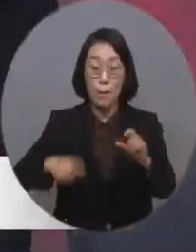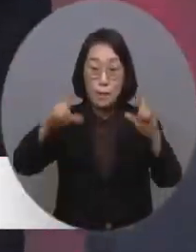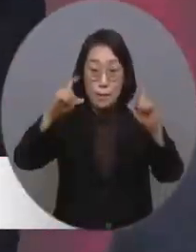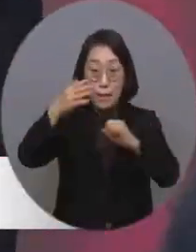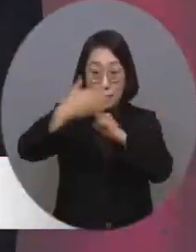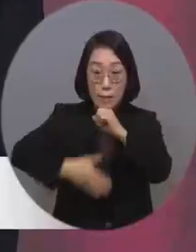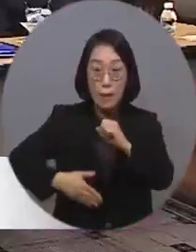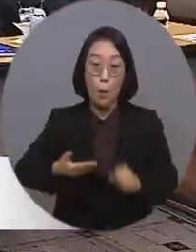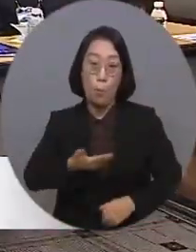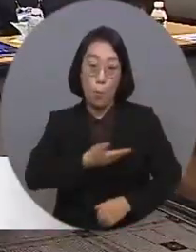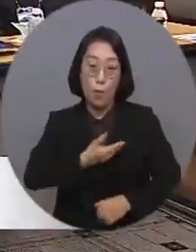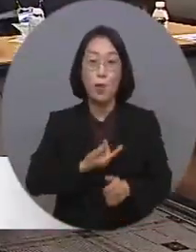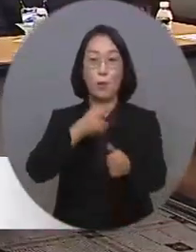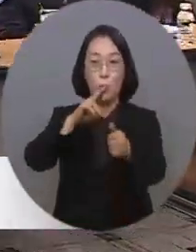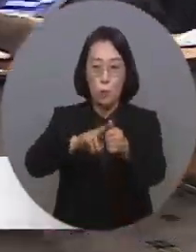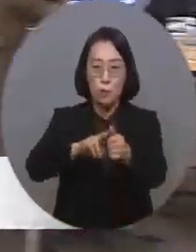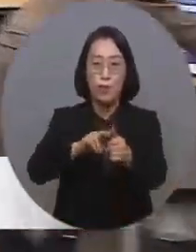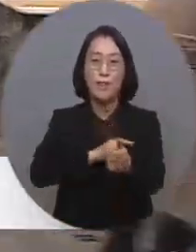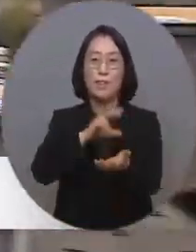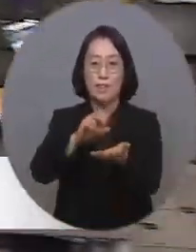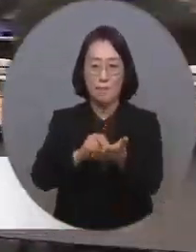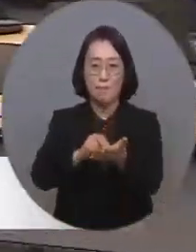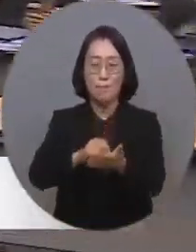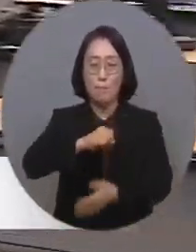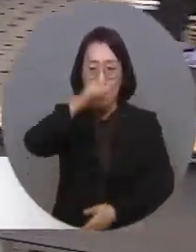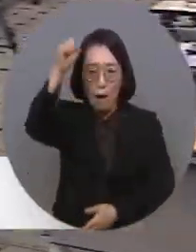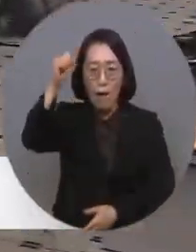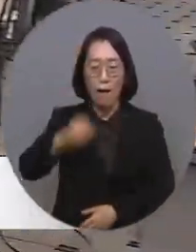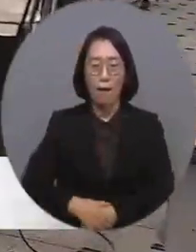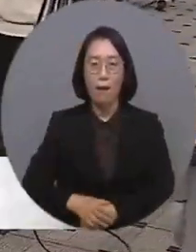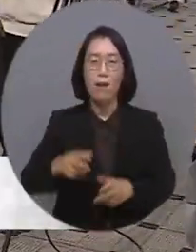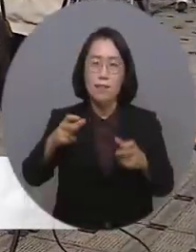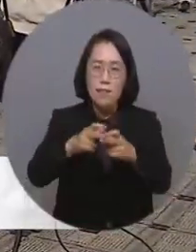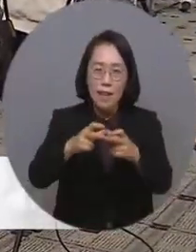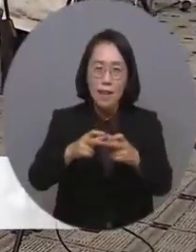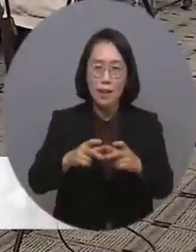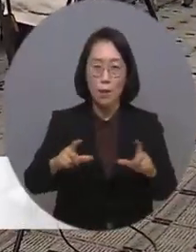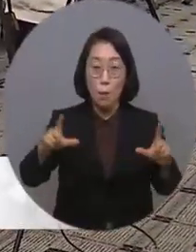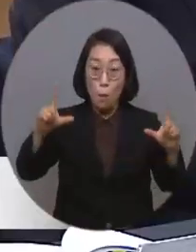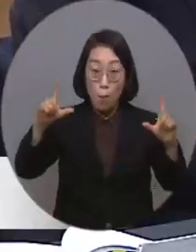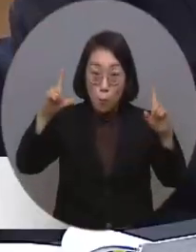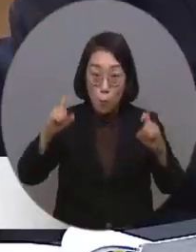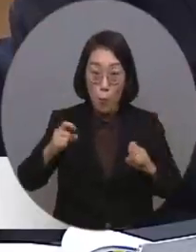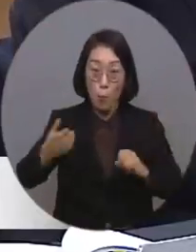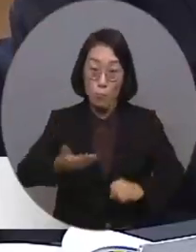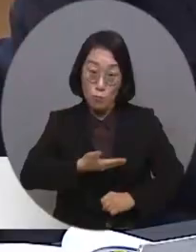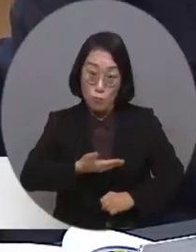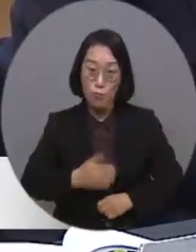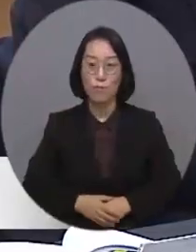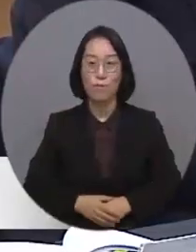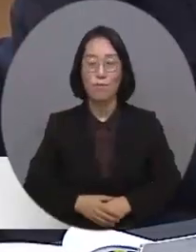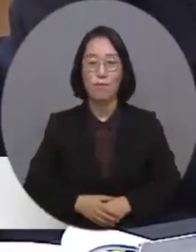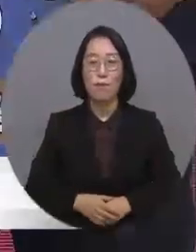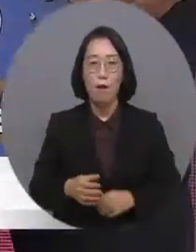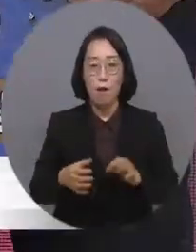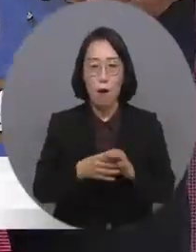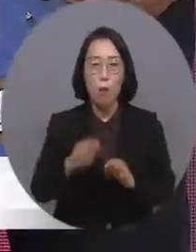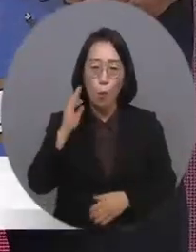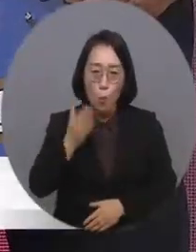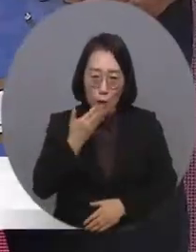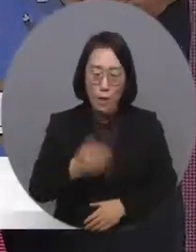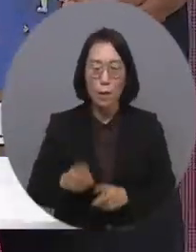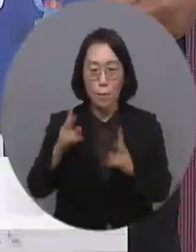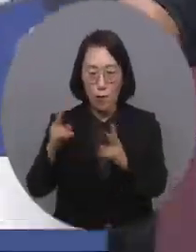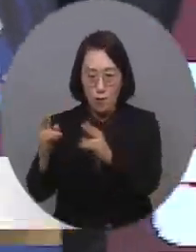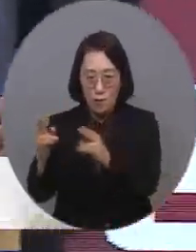도전하다가 수상했습니다. 장애인의 화보 모델 도전기를 다룬 영상으로 지체장애인과 농인 수어통역사, 농인